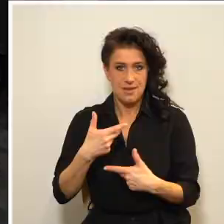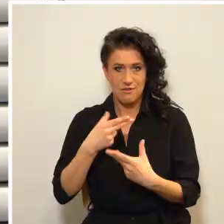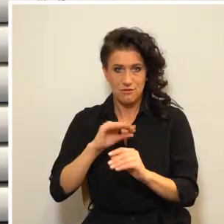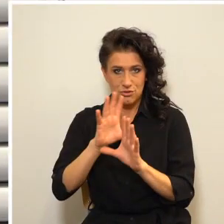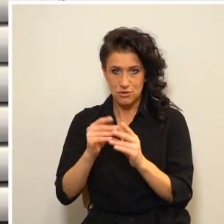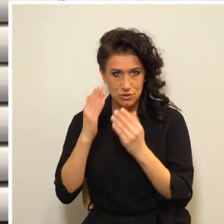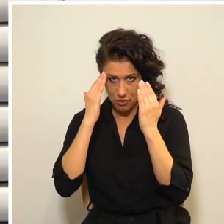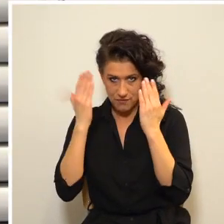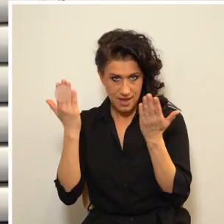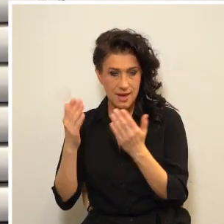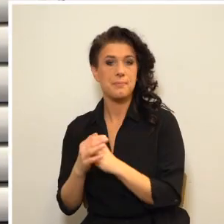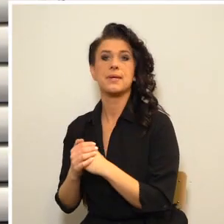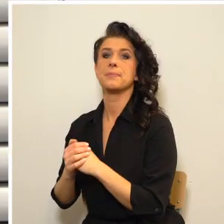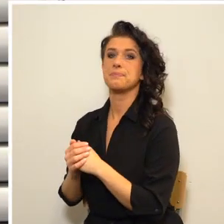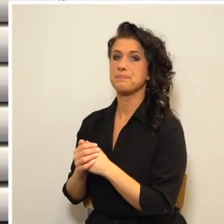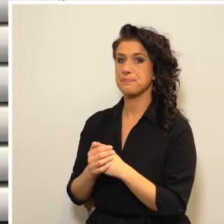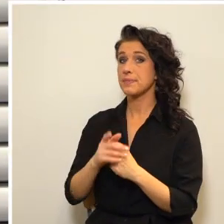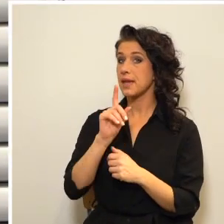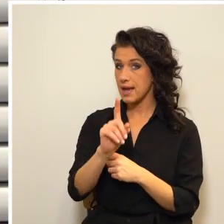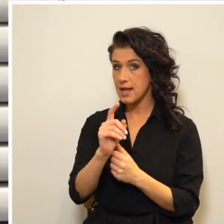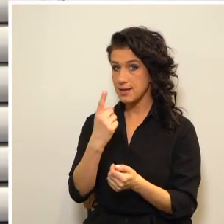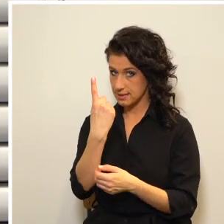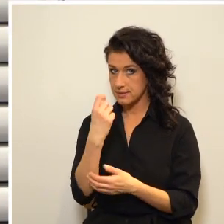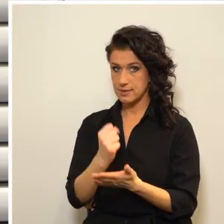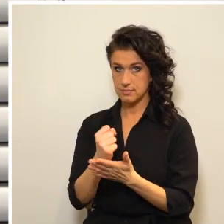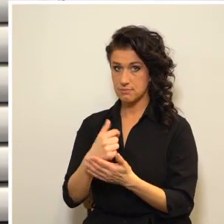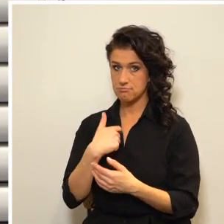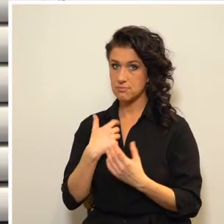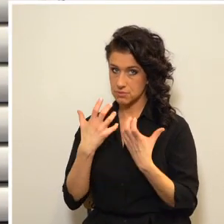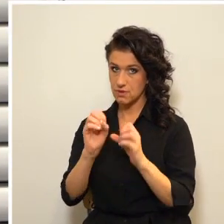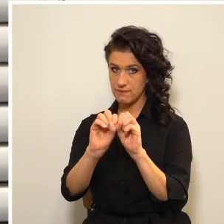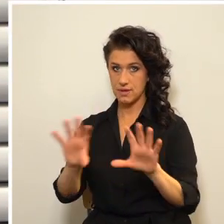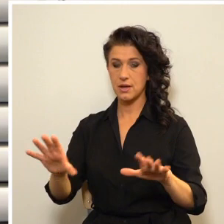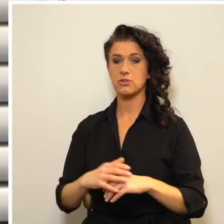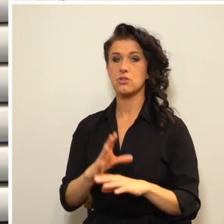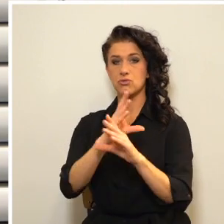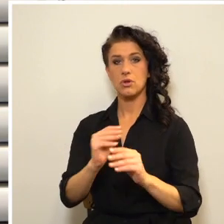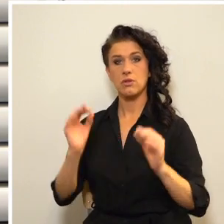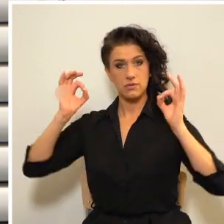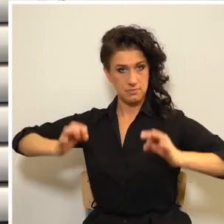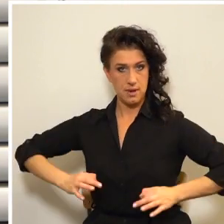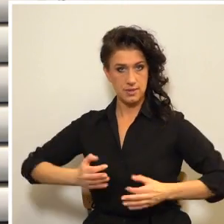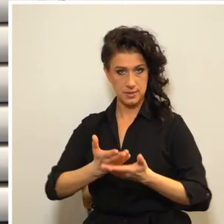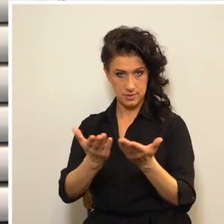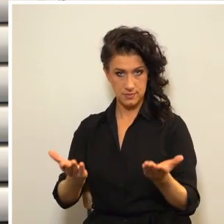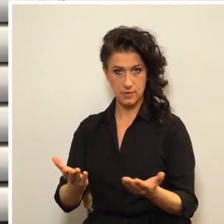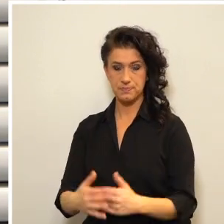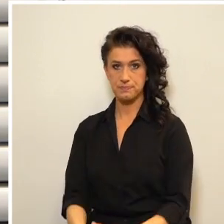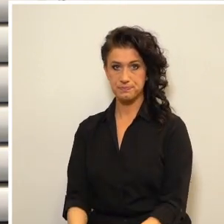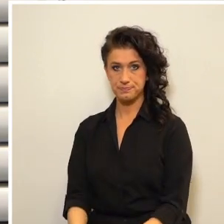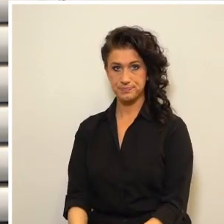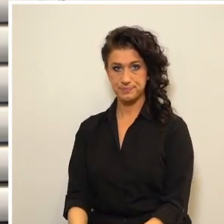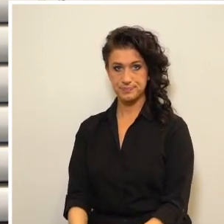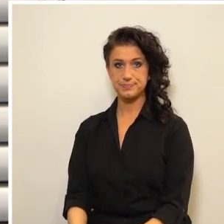możliwe Natomiast jeśli mógłbym się jeszcze odnieść do jednej rzeczy bo proszę państwa nie jest to pierwsze